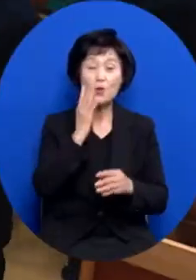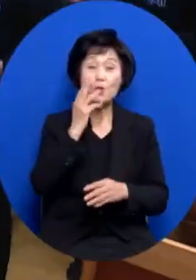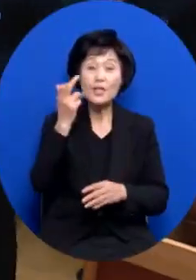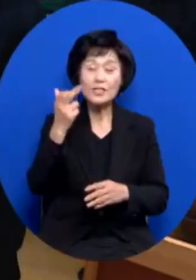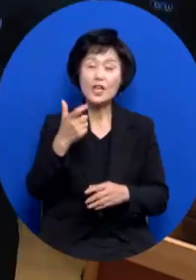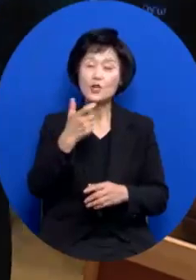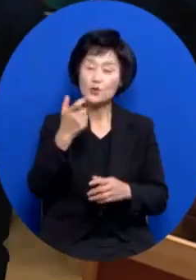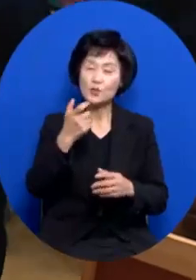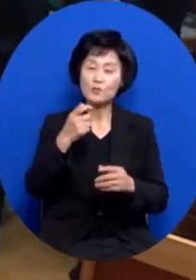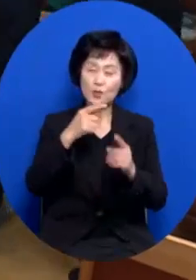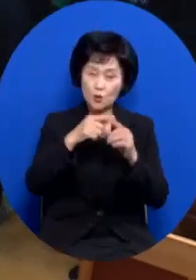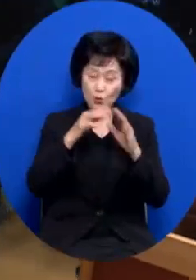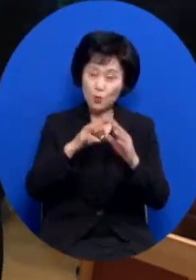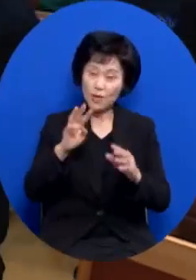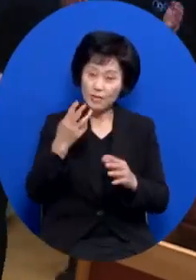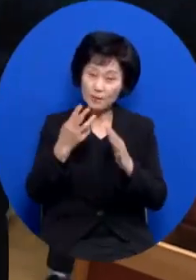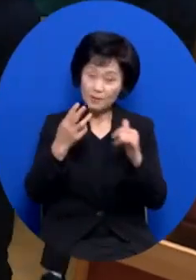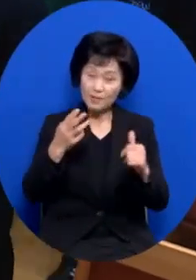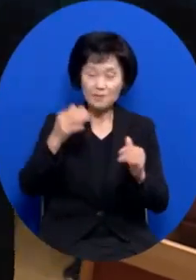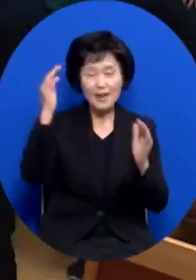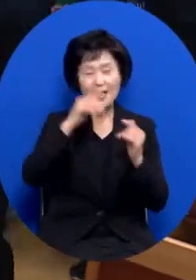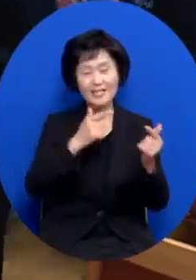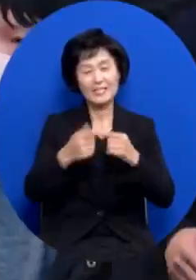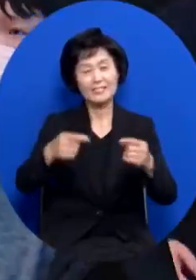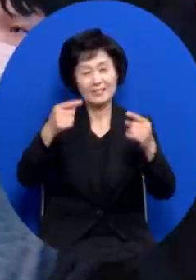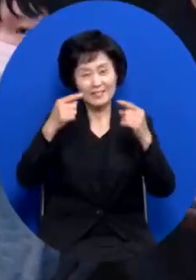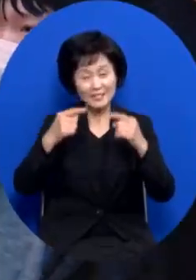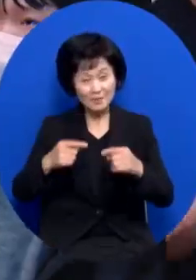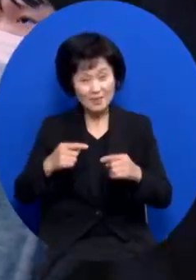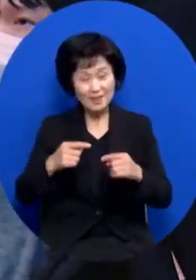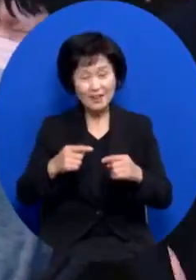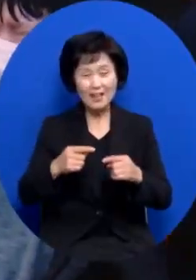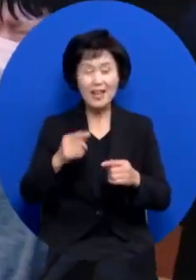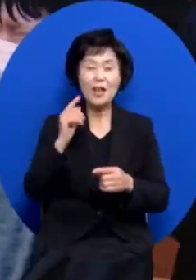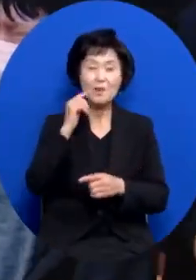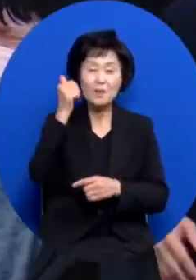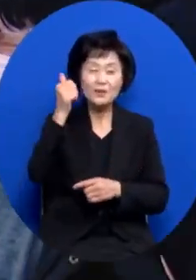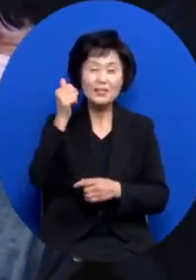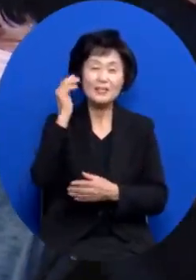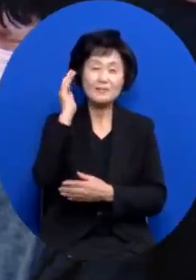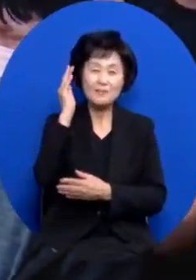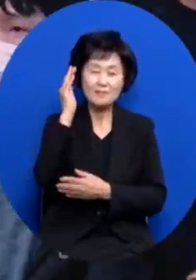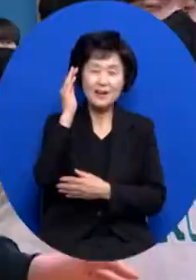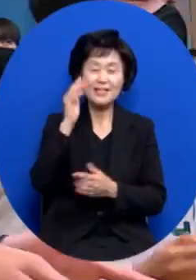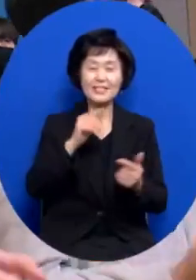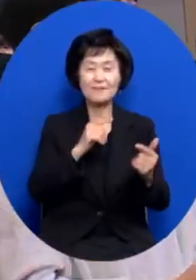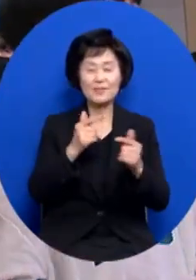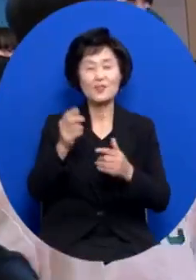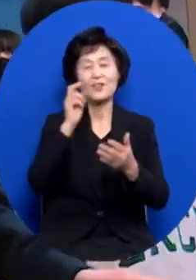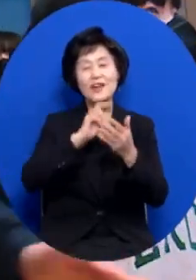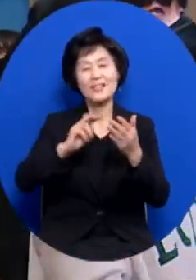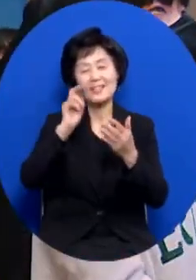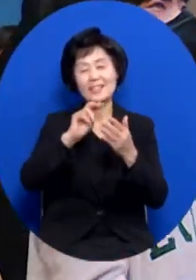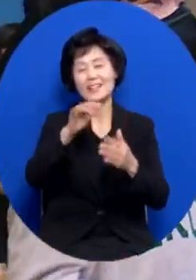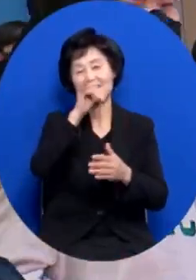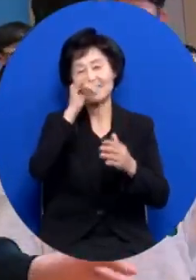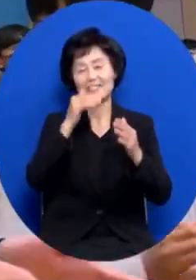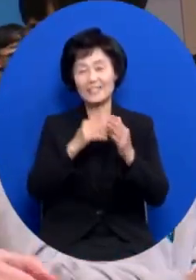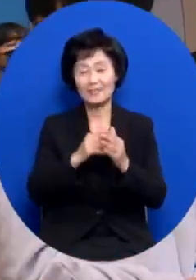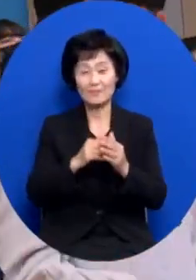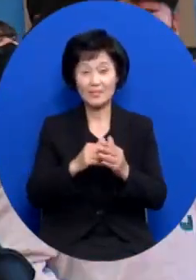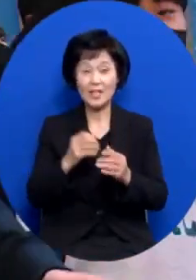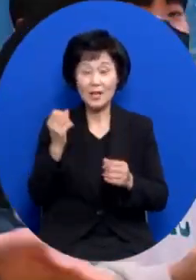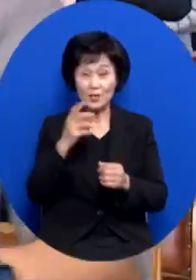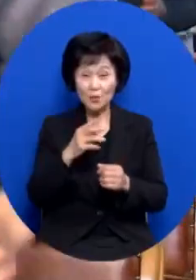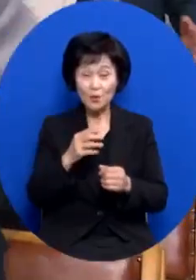교회, 300여 명의 학생들이 참여한 가운데 전용수 목사의 말씀과 데이빗 워십의 뜨거운 찬양이 이어졌습니다. 또한